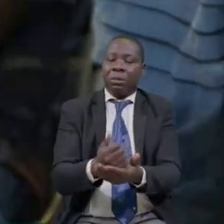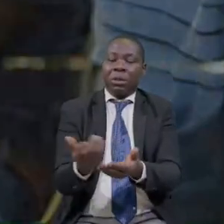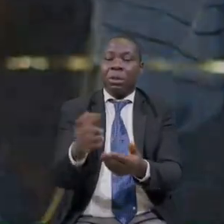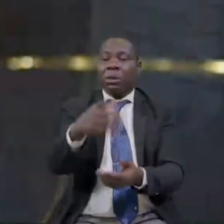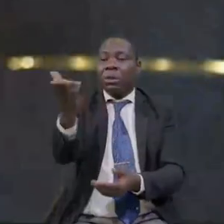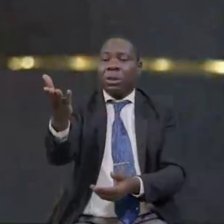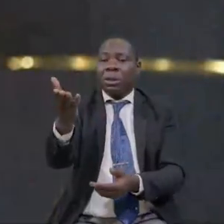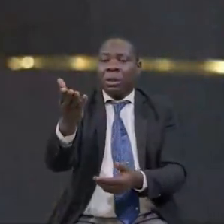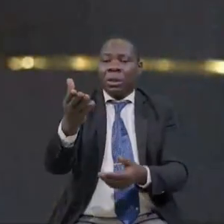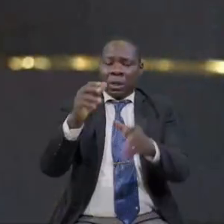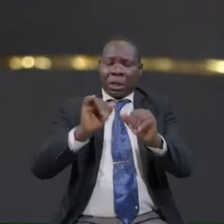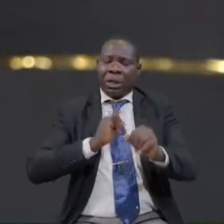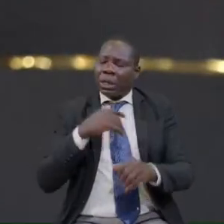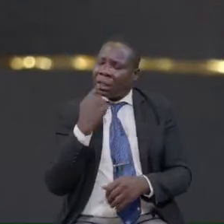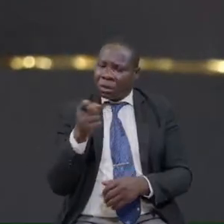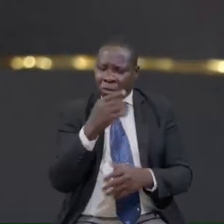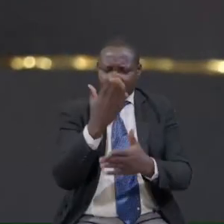Laissez-moi vous dire quelque chose.